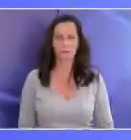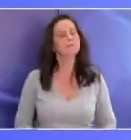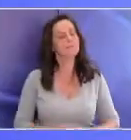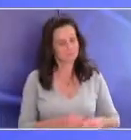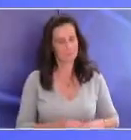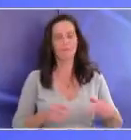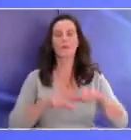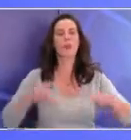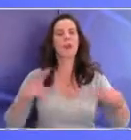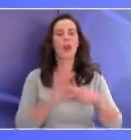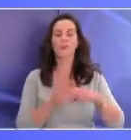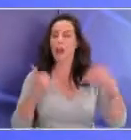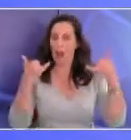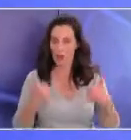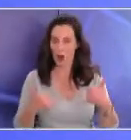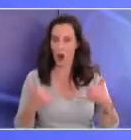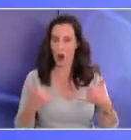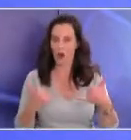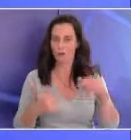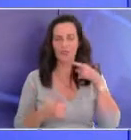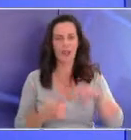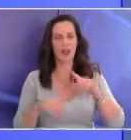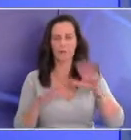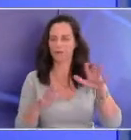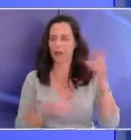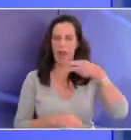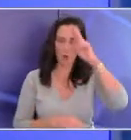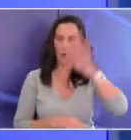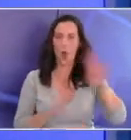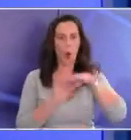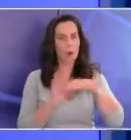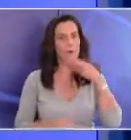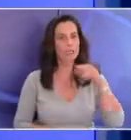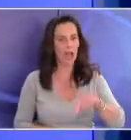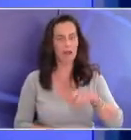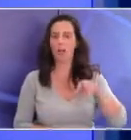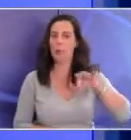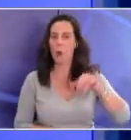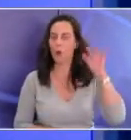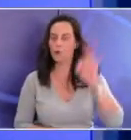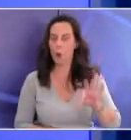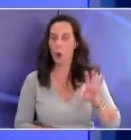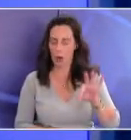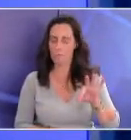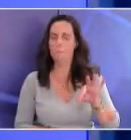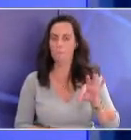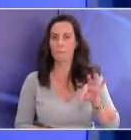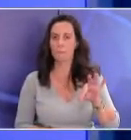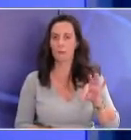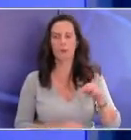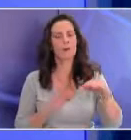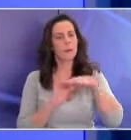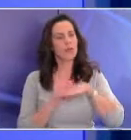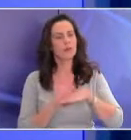ברוכים הבאים למגרש הפוליטי. היום נרד נמוך אל העולם האפל של ההימורים הבלתי חוקיים בישראל, אותם הימורים שפוגעים ונוגסים